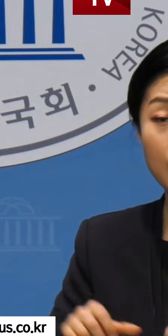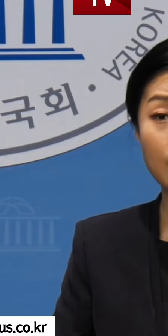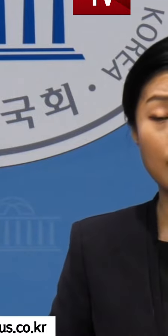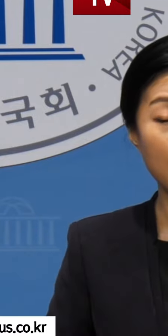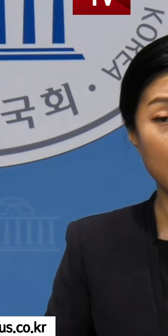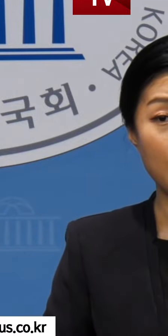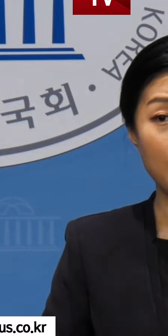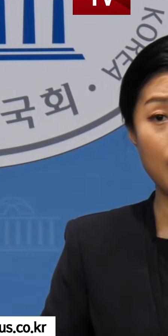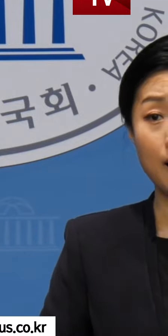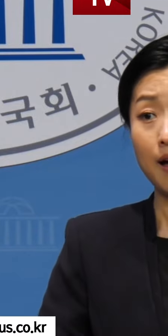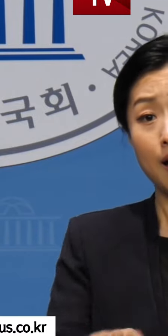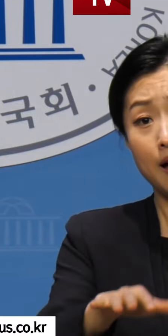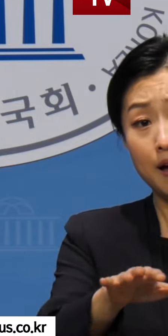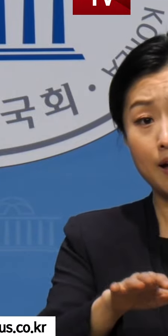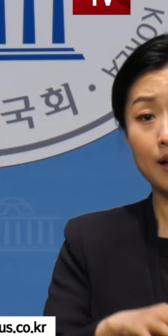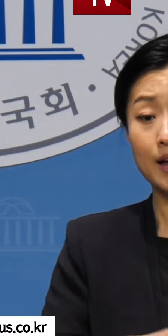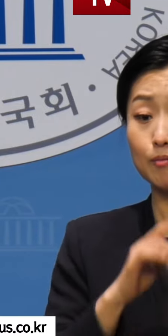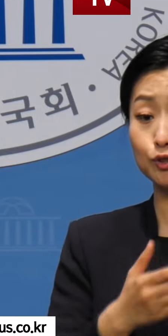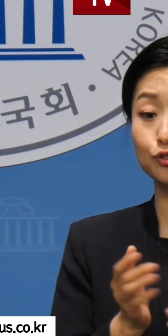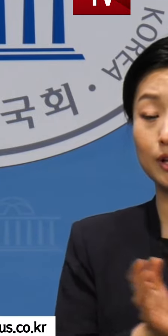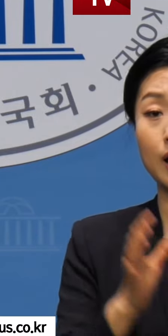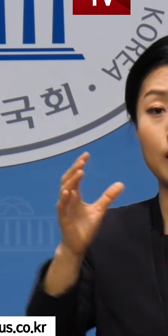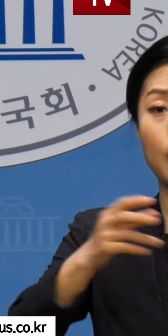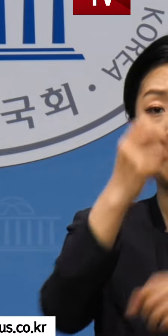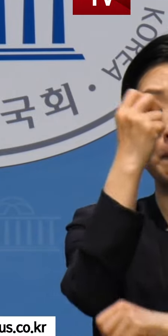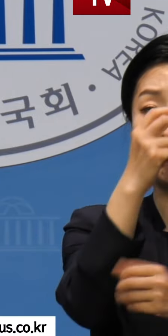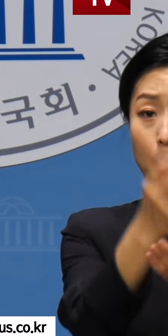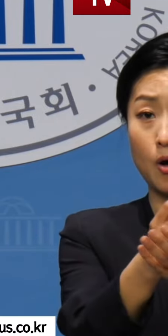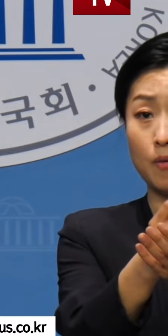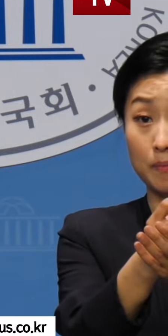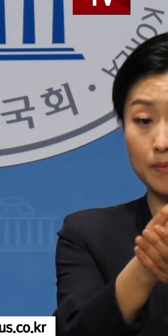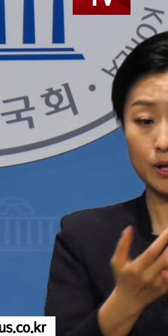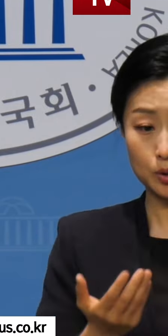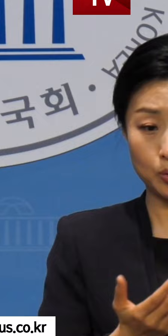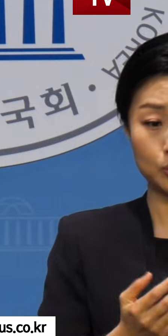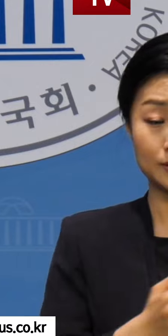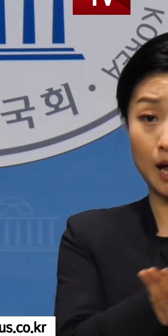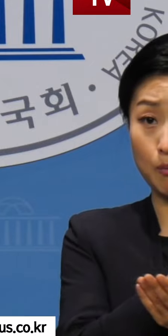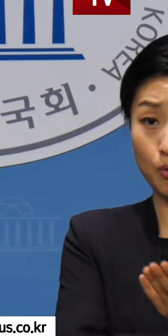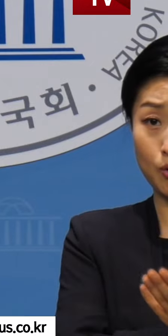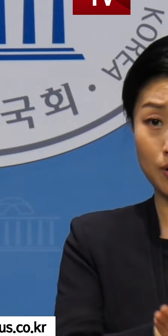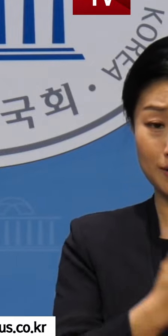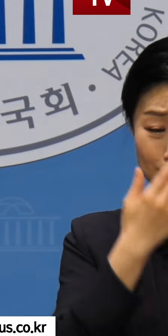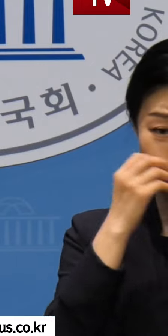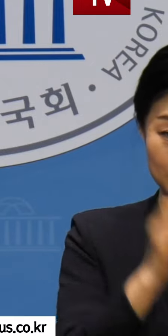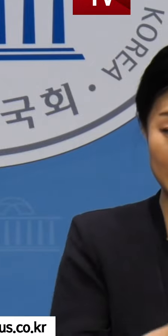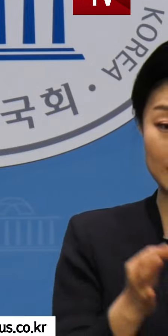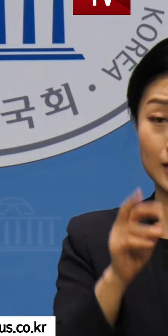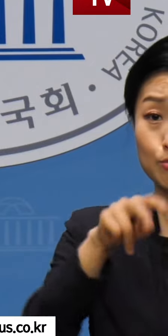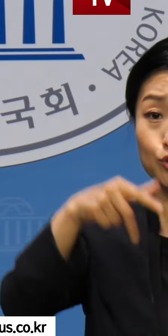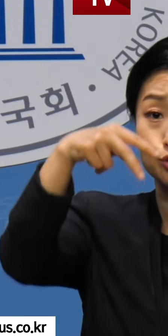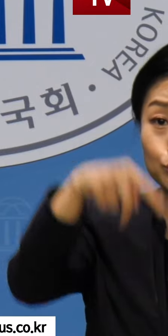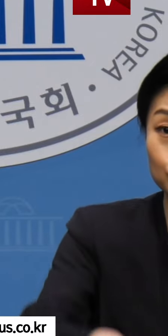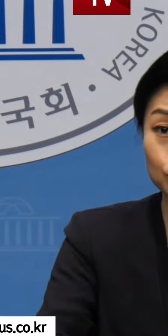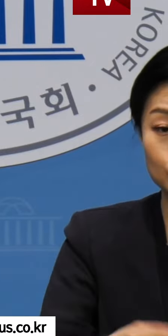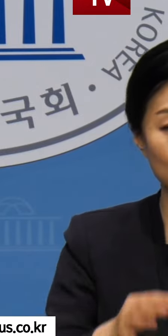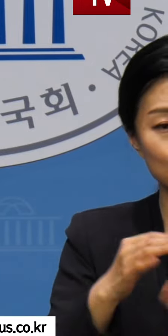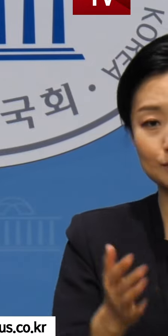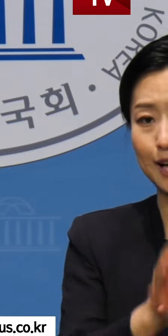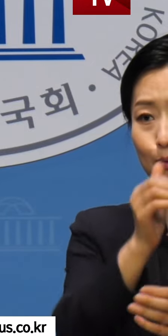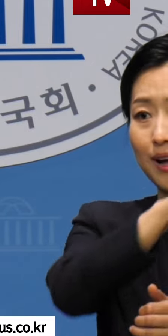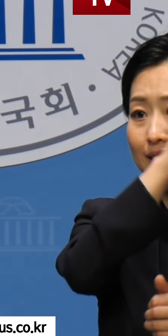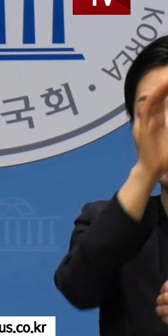됩니다. 더불어민주당은 헌법이 보장하는 노동 3권조차 부정하는 김문수 후보를 노동부